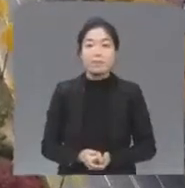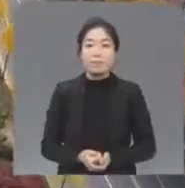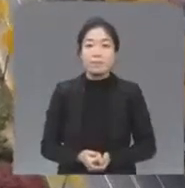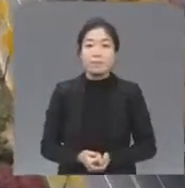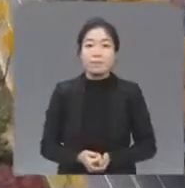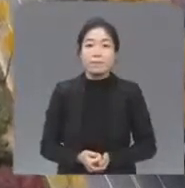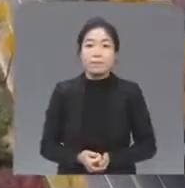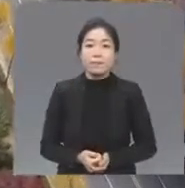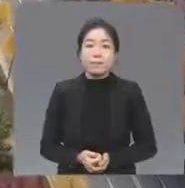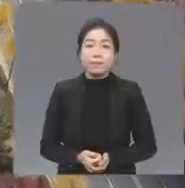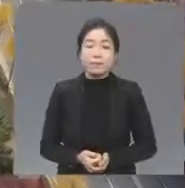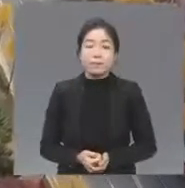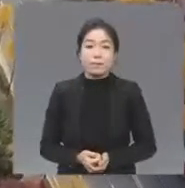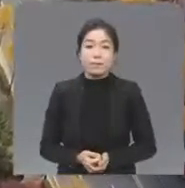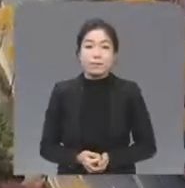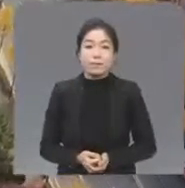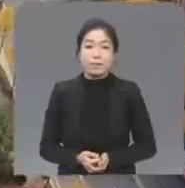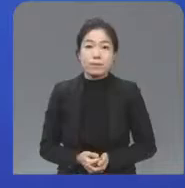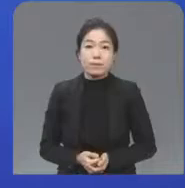KBS 뉴스 윤주성입니다.